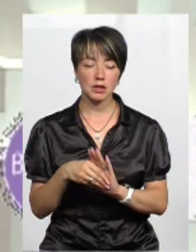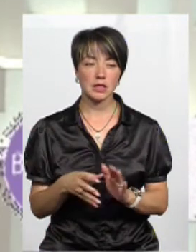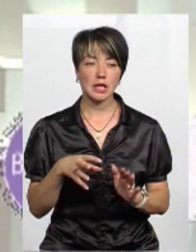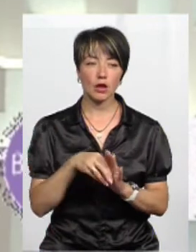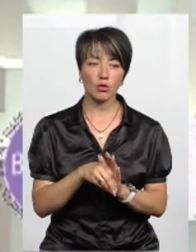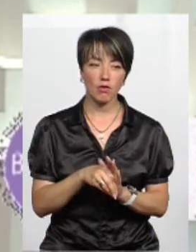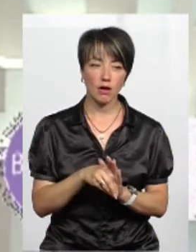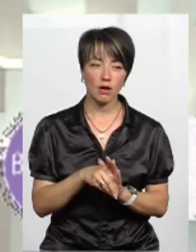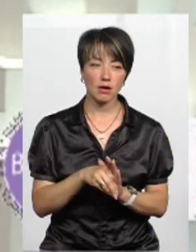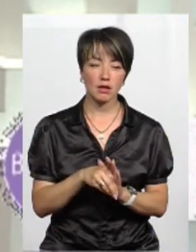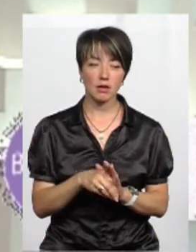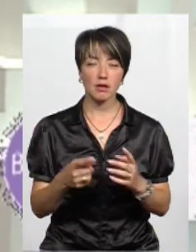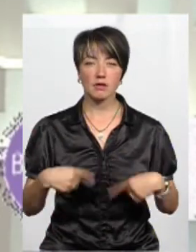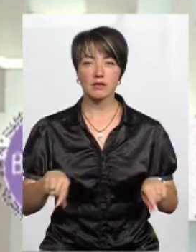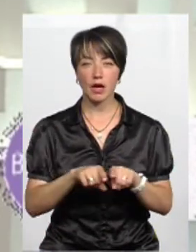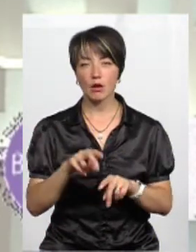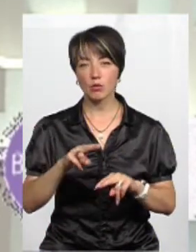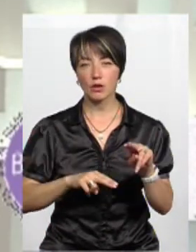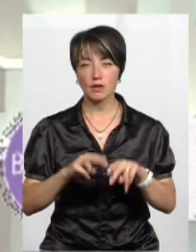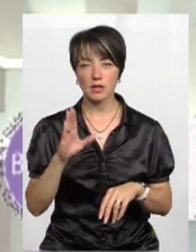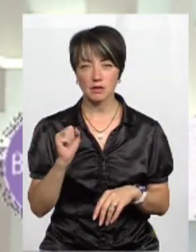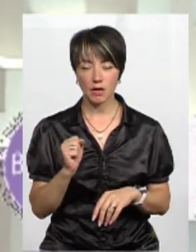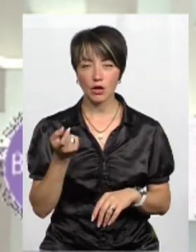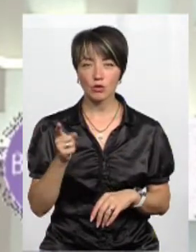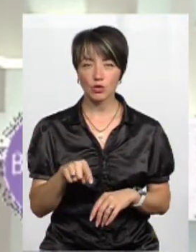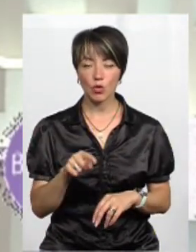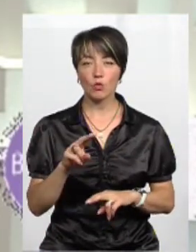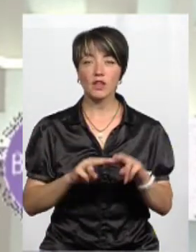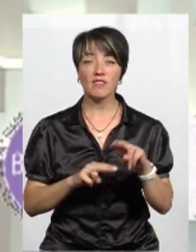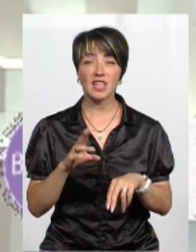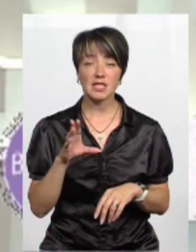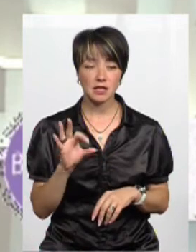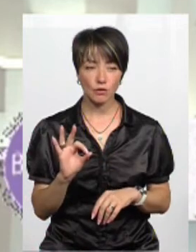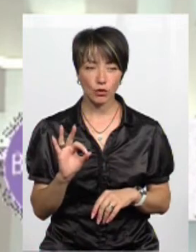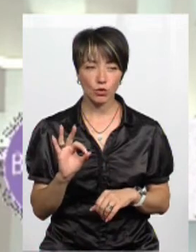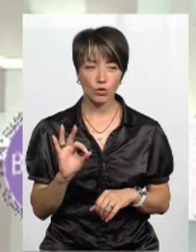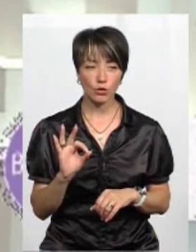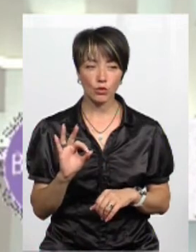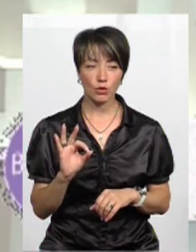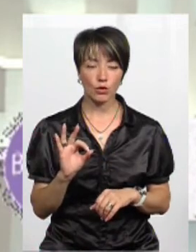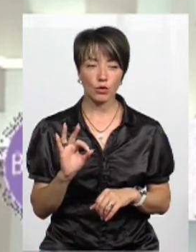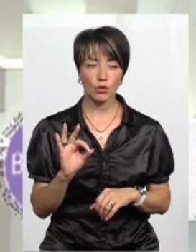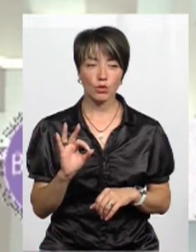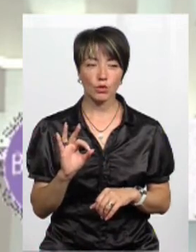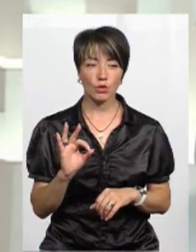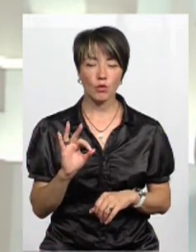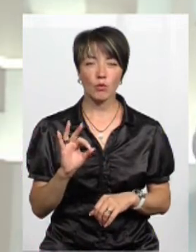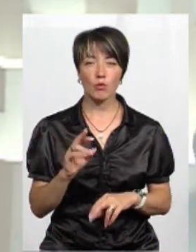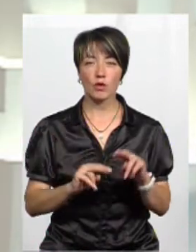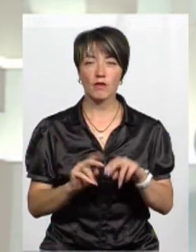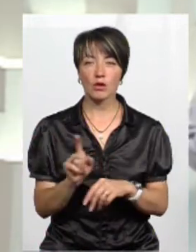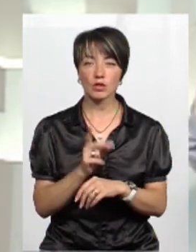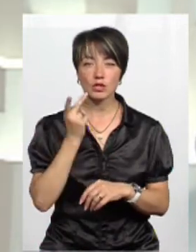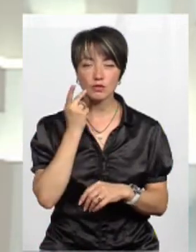корупційна складова в сфері будівництва. Тому що будівництво по будівельним нормам